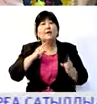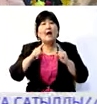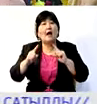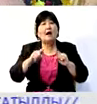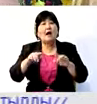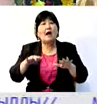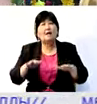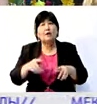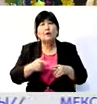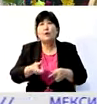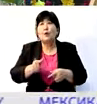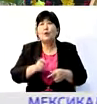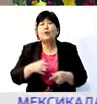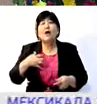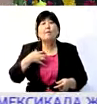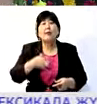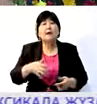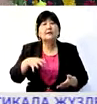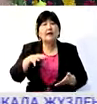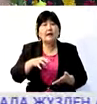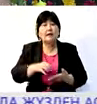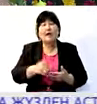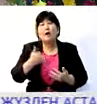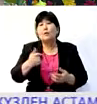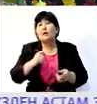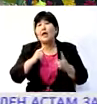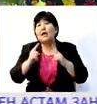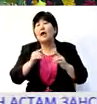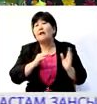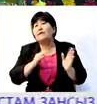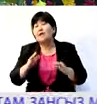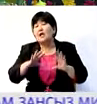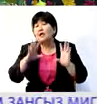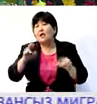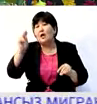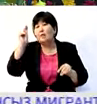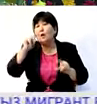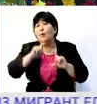конференциясы бұл өте үлкен маңызға ие. Мұндай конференциялар жалпы оқу